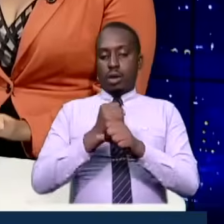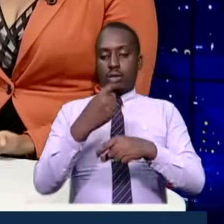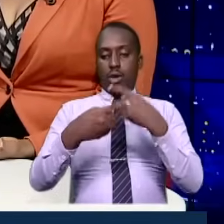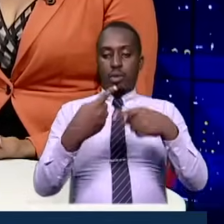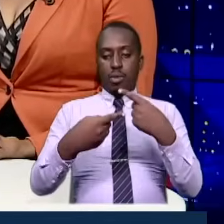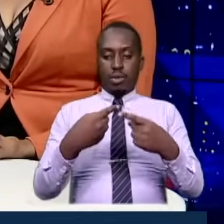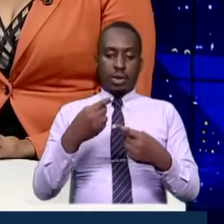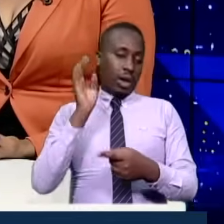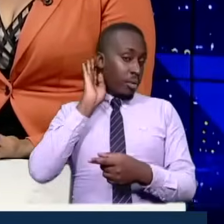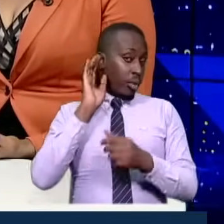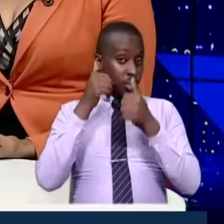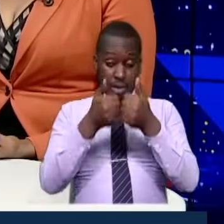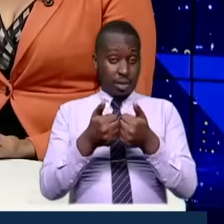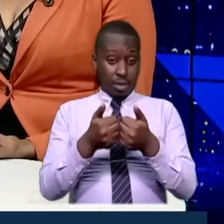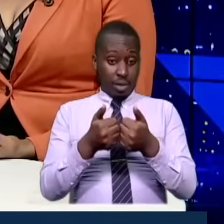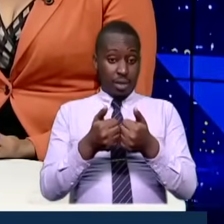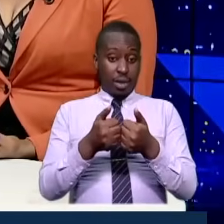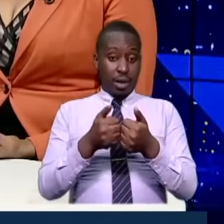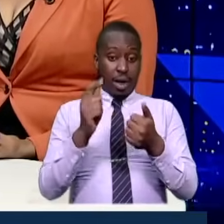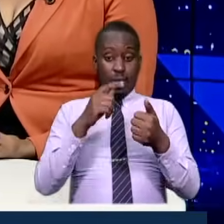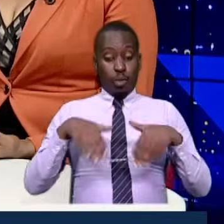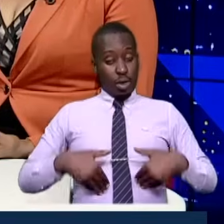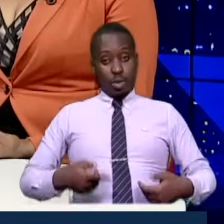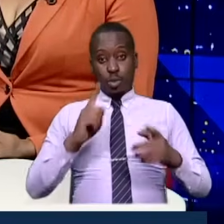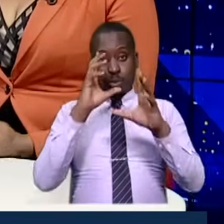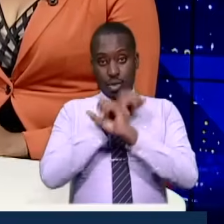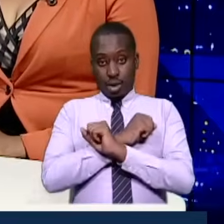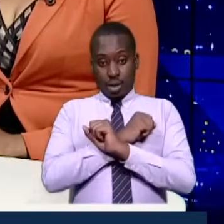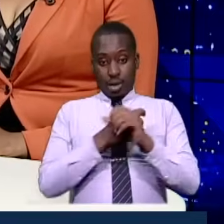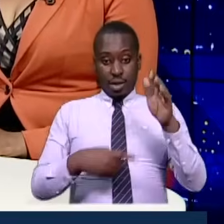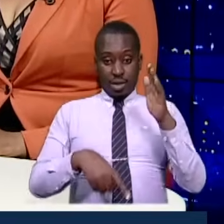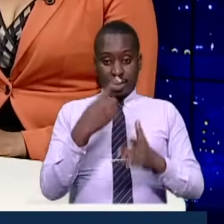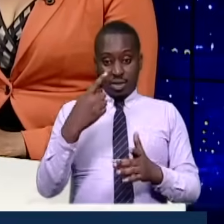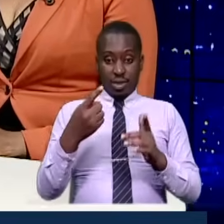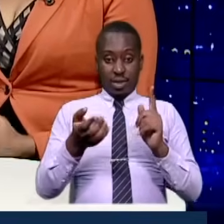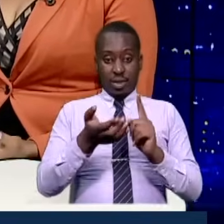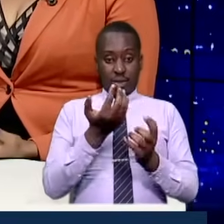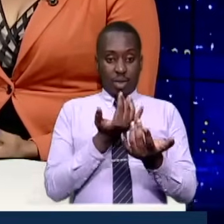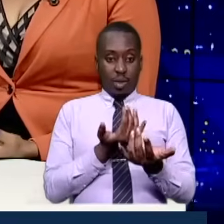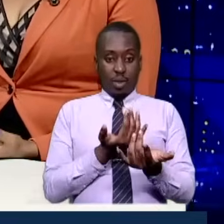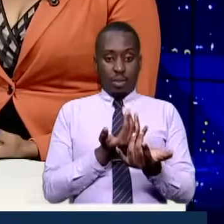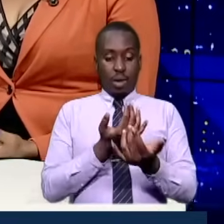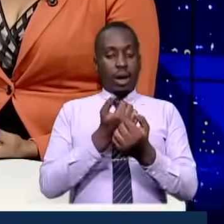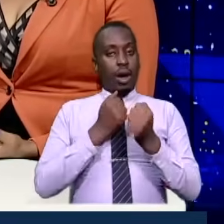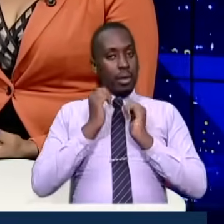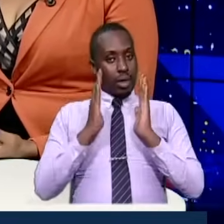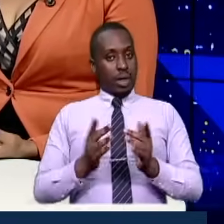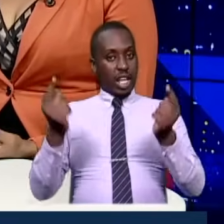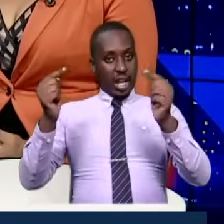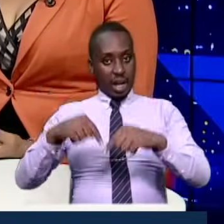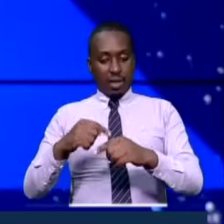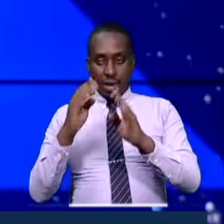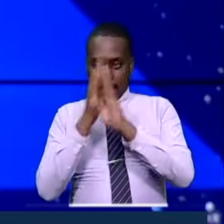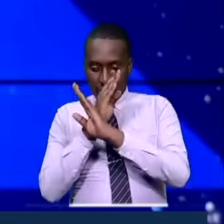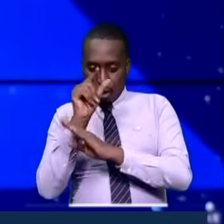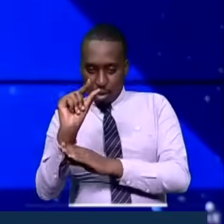ko ntiyari amakuru meza ariko akazi ntikabura ko nubwo amakuru ariko insinzi twari tuyikumbuye nk'abanyarwanda insinzi irazi gahisha gato